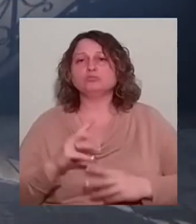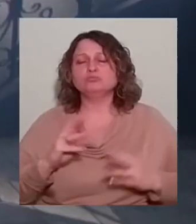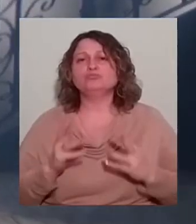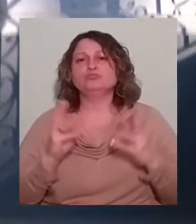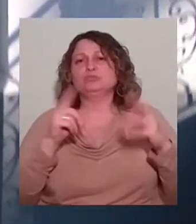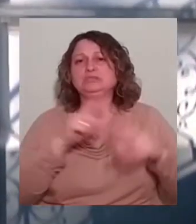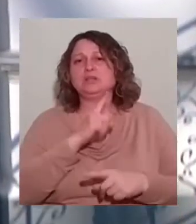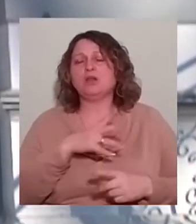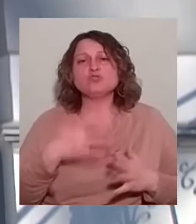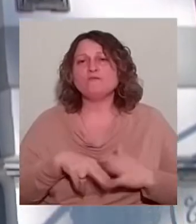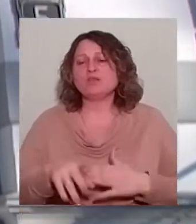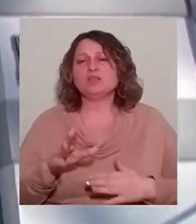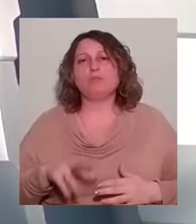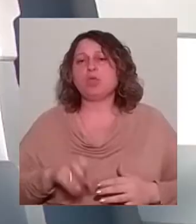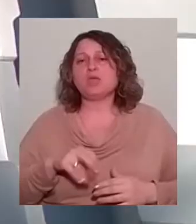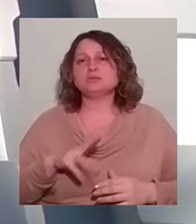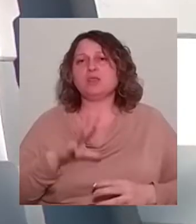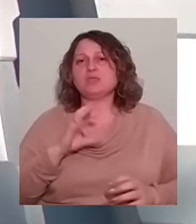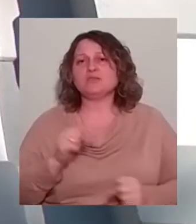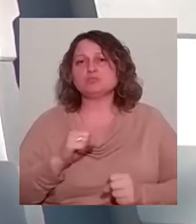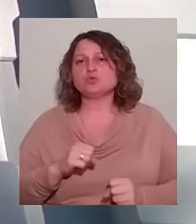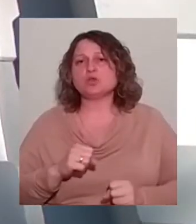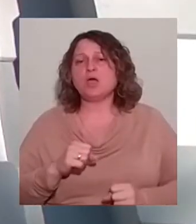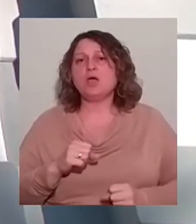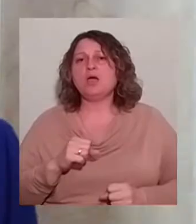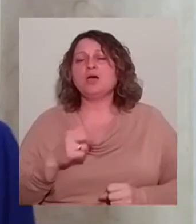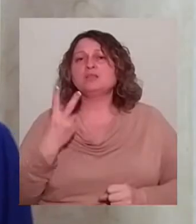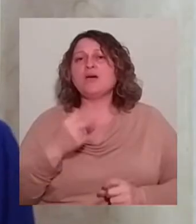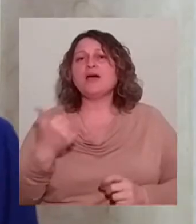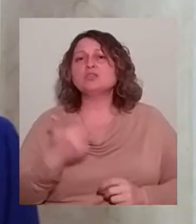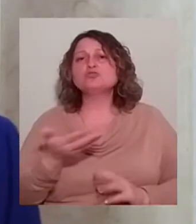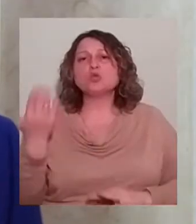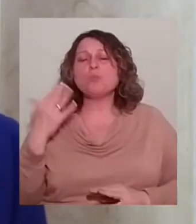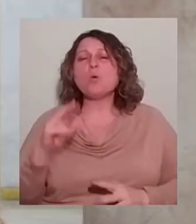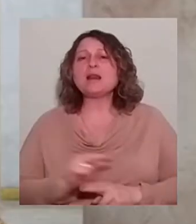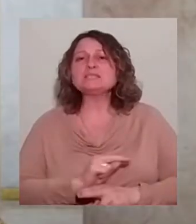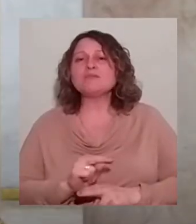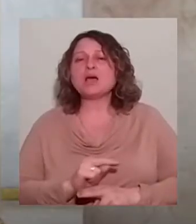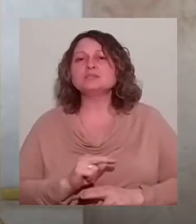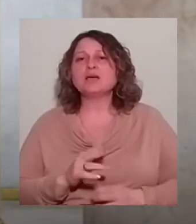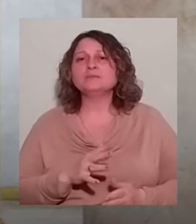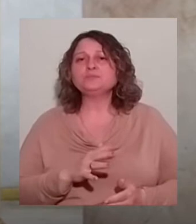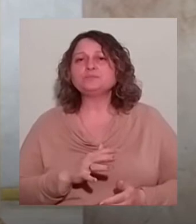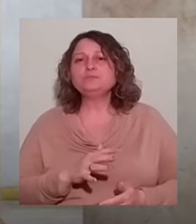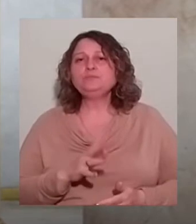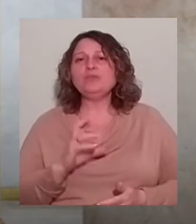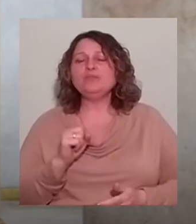невозможно. Реставрацію парадного входу в будинку завершили 2 тижні тому, каже Павло Остапенко. На